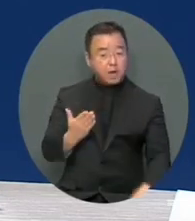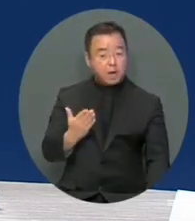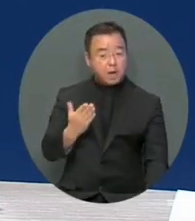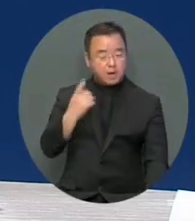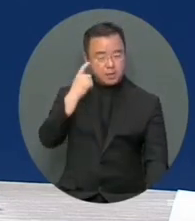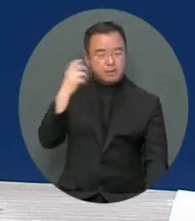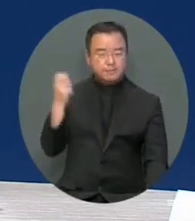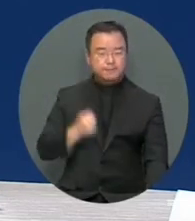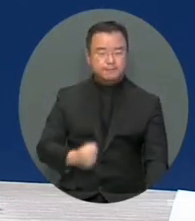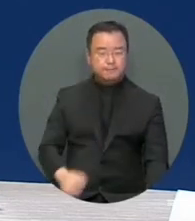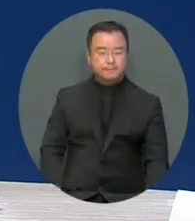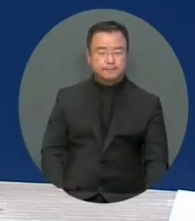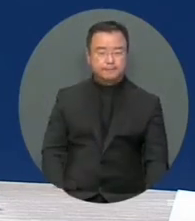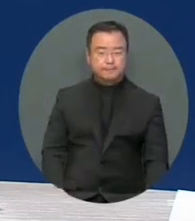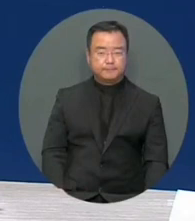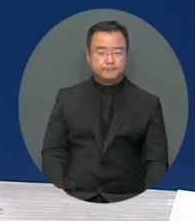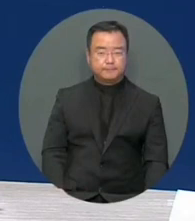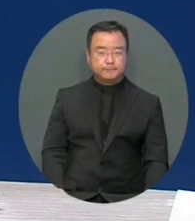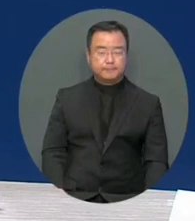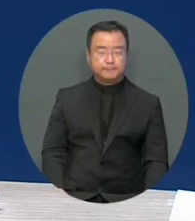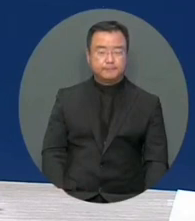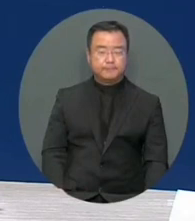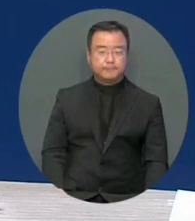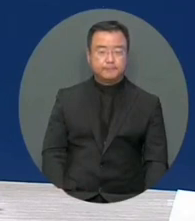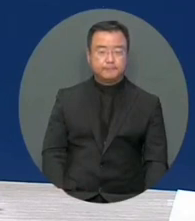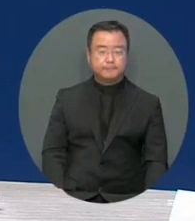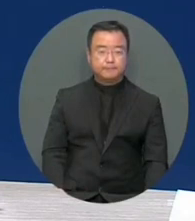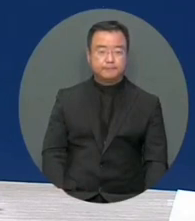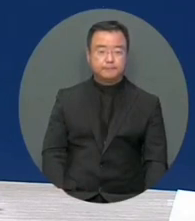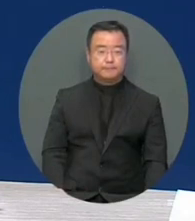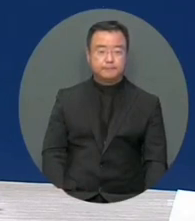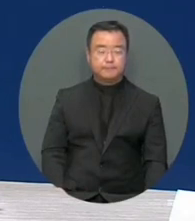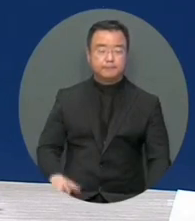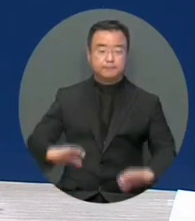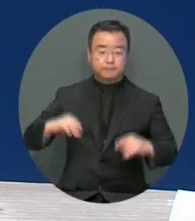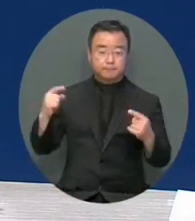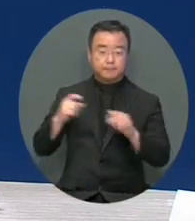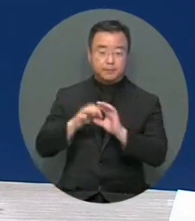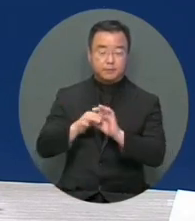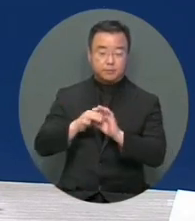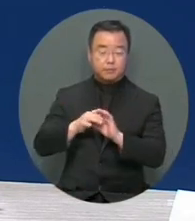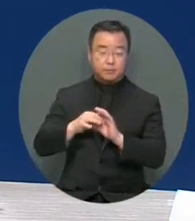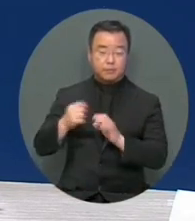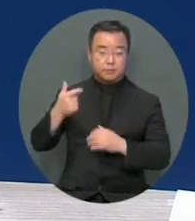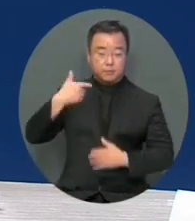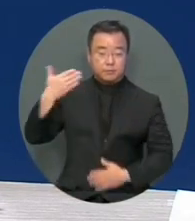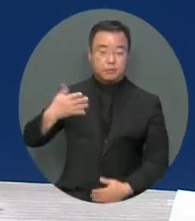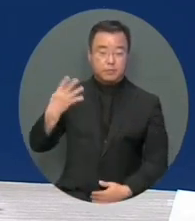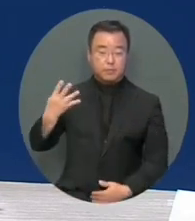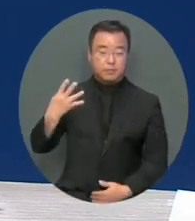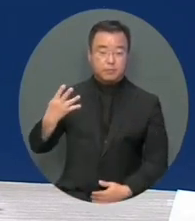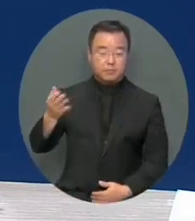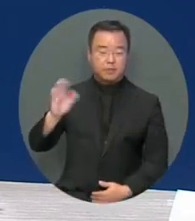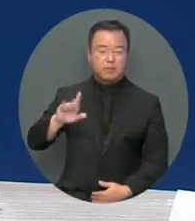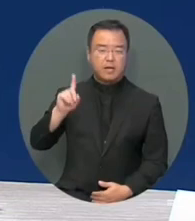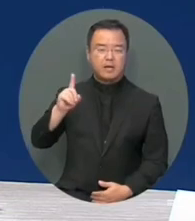드리고요. 아까 제가 질문을 네 분이 외교에 관계를 하셨는데 보니까 한 가지 답변을